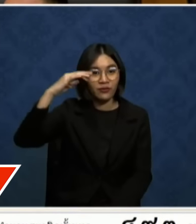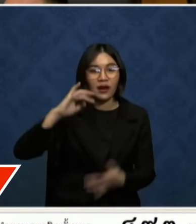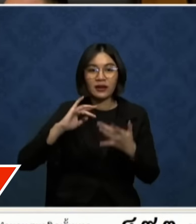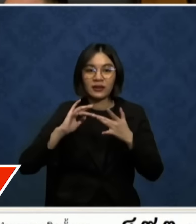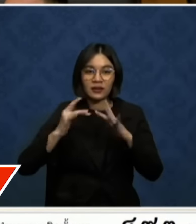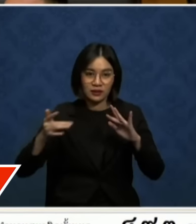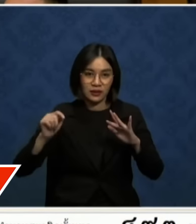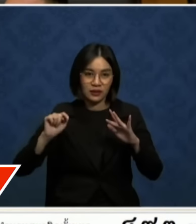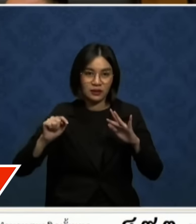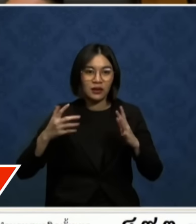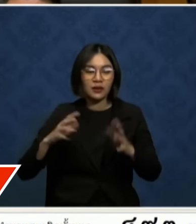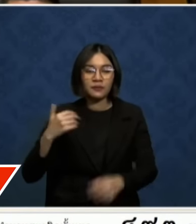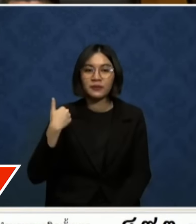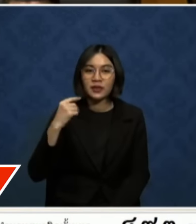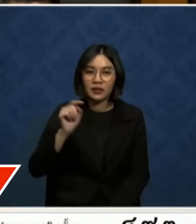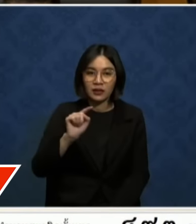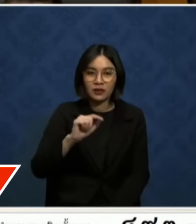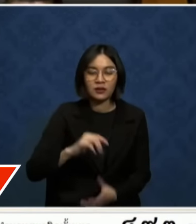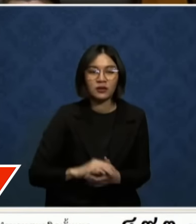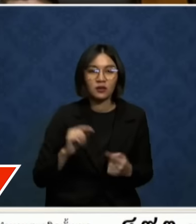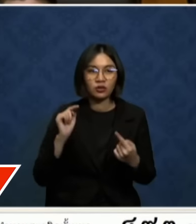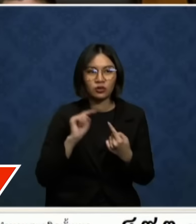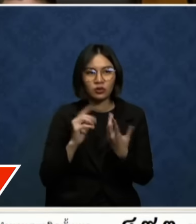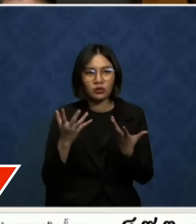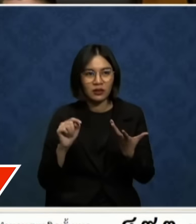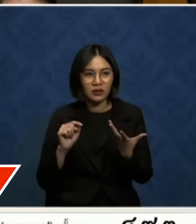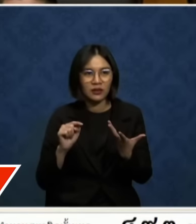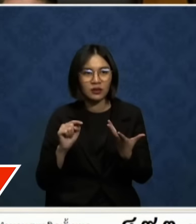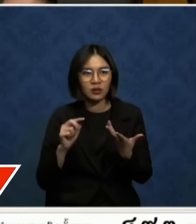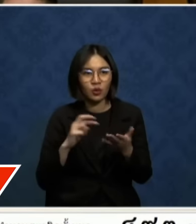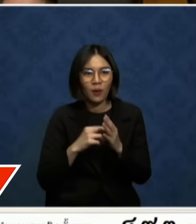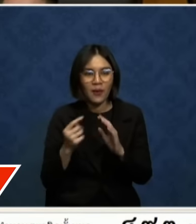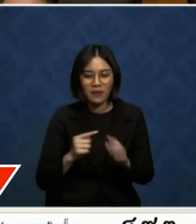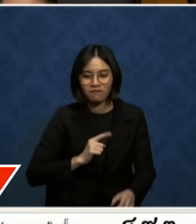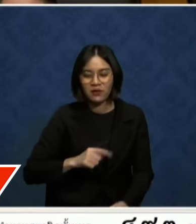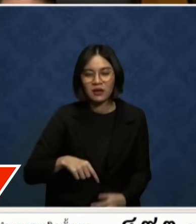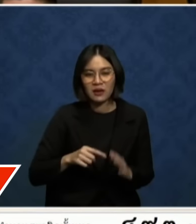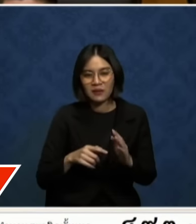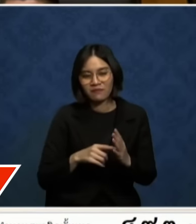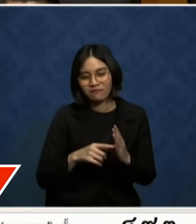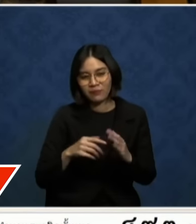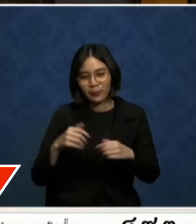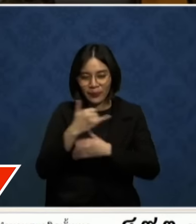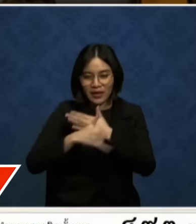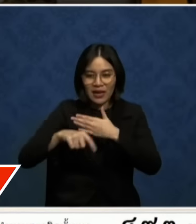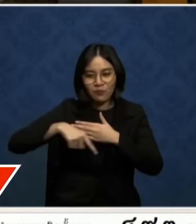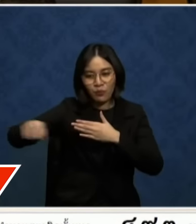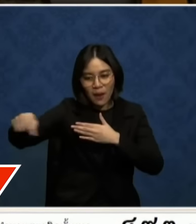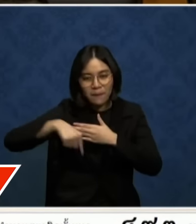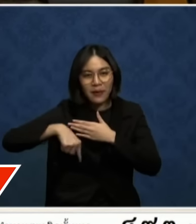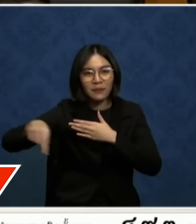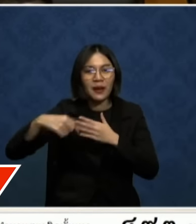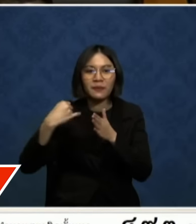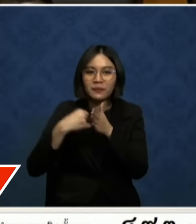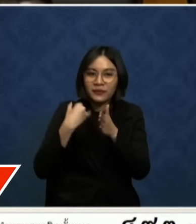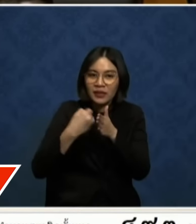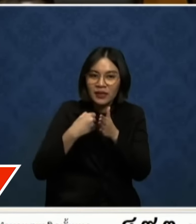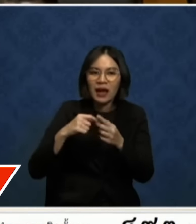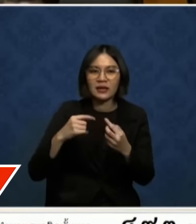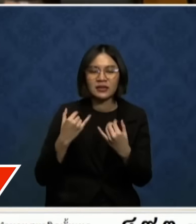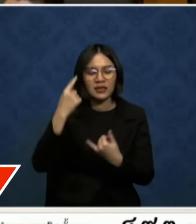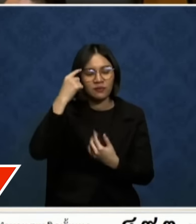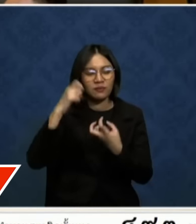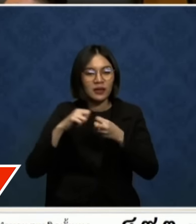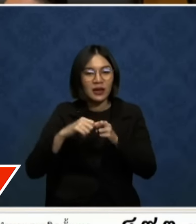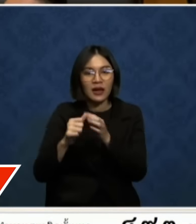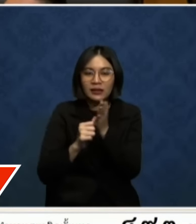นะครับมันก็ยังมีในเรื่องของพรมแดนที่มันมีการเดินทางไปมาหาสู่กันได้ง่ายนะครับสิ่งเหล่านี้เป็นปัญหาที่เราพยายามแก้ถ้าเมื่อ